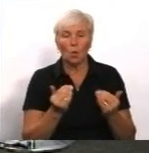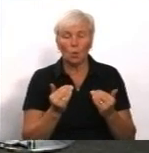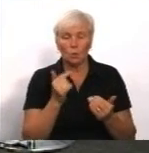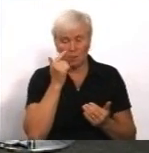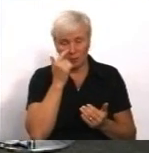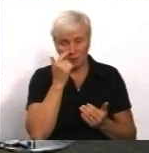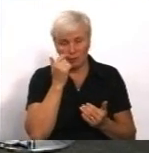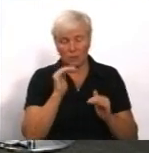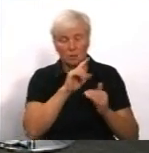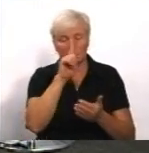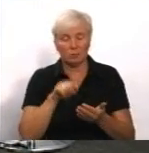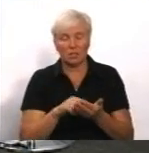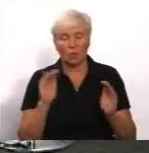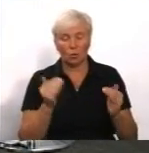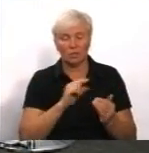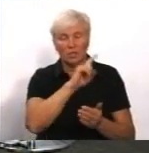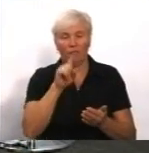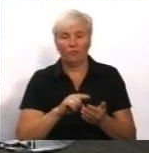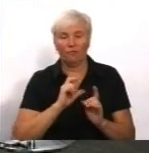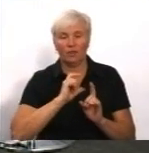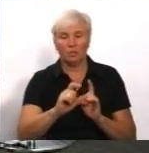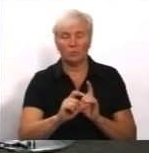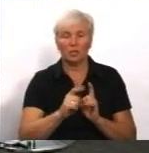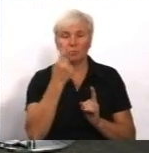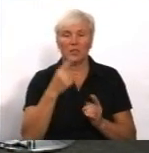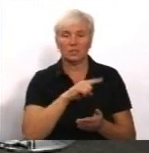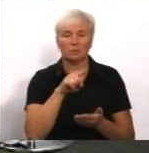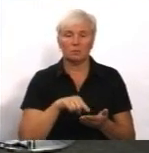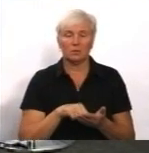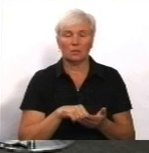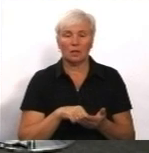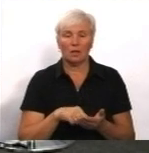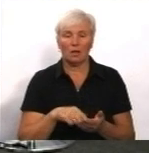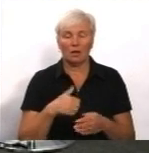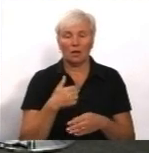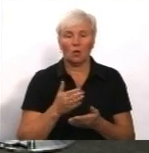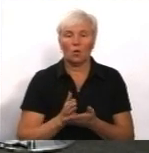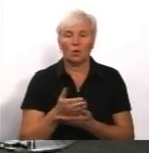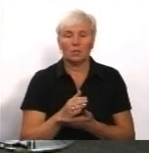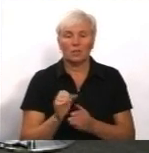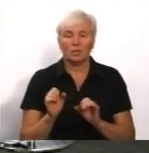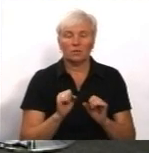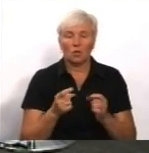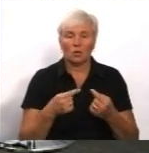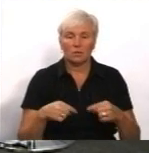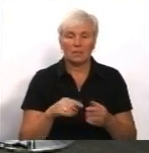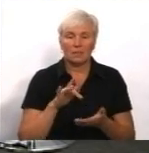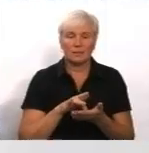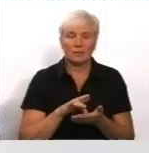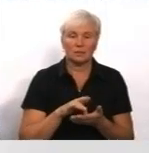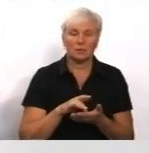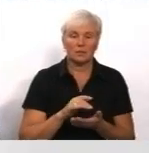запитання, коротка відповідь. Отож, перше запитання від Олени Данилової, регіональної координаторки громадської організації «Центр УІАІ». Давайте